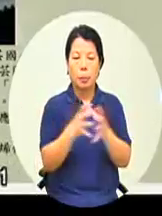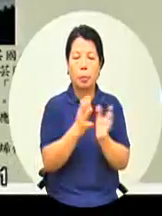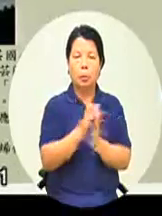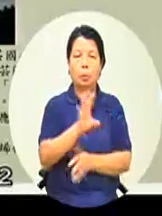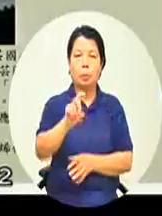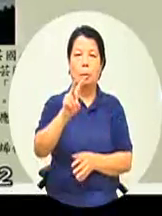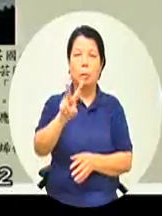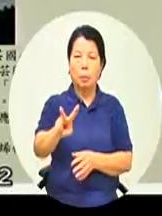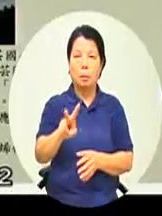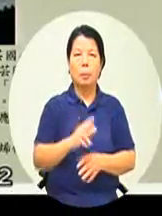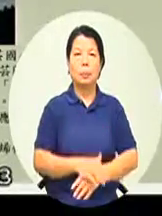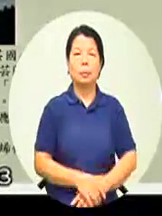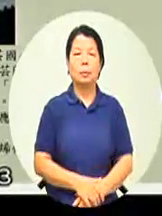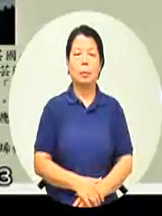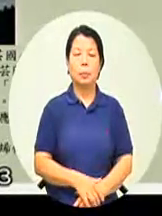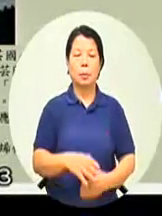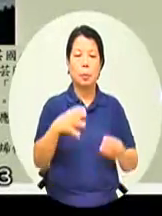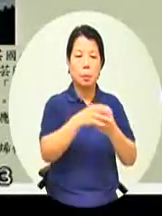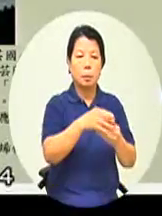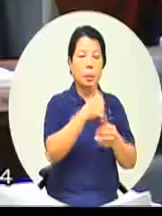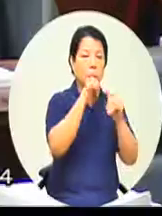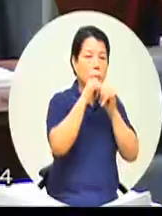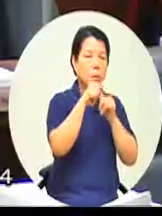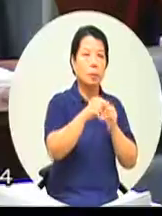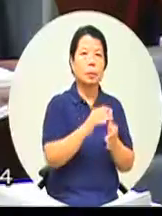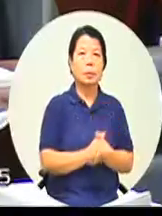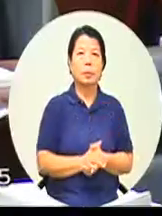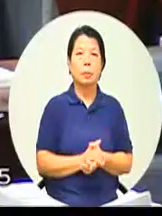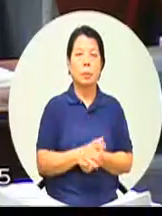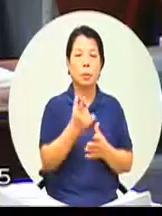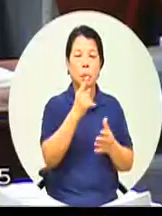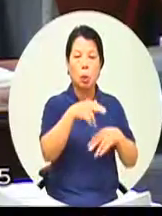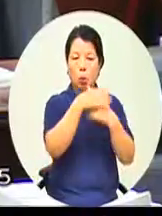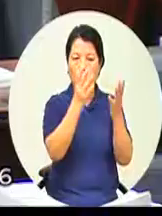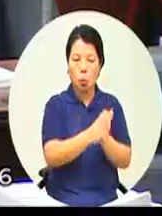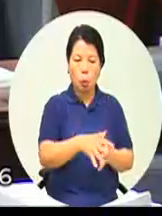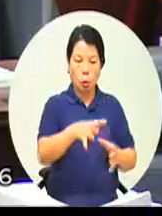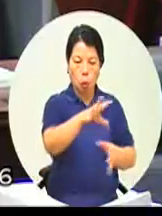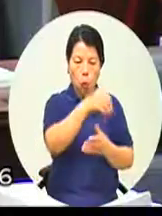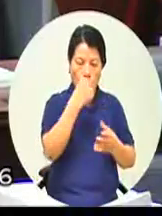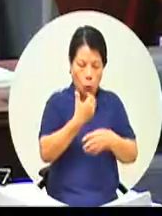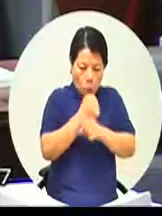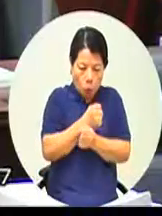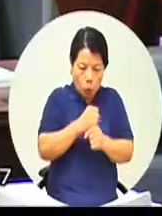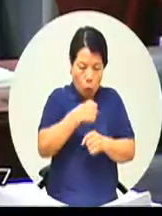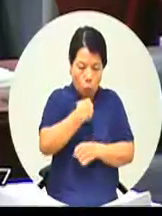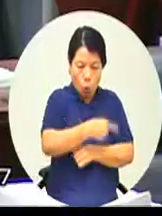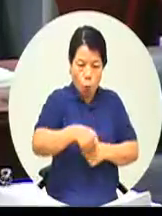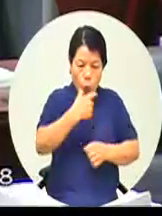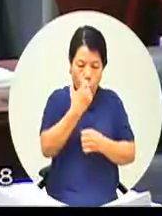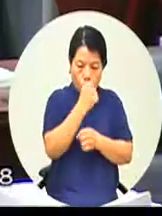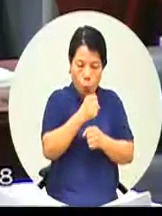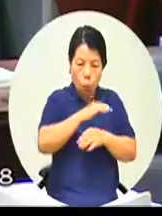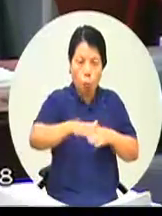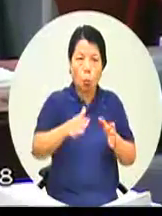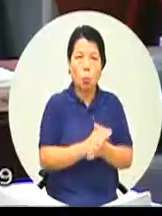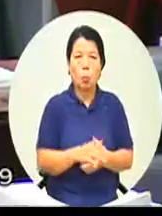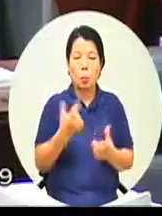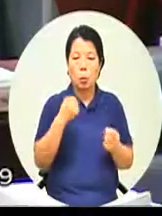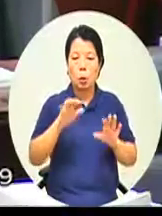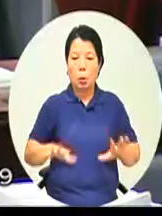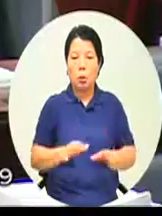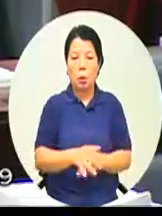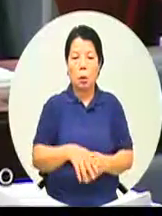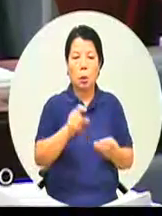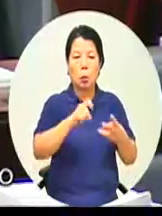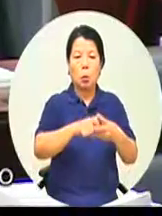多。啊，麦寮伊遐会该做体检，可是我们目前在我讲的这四个工业